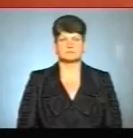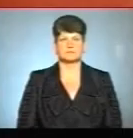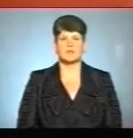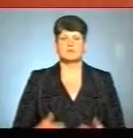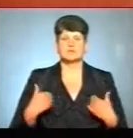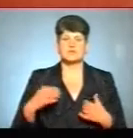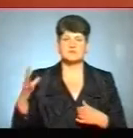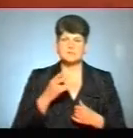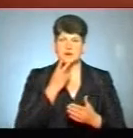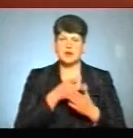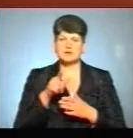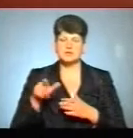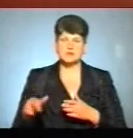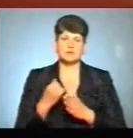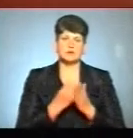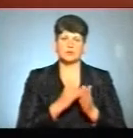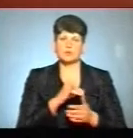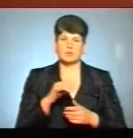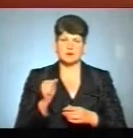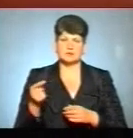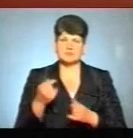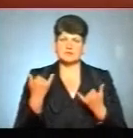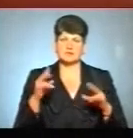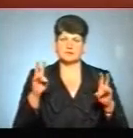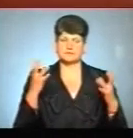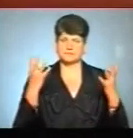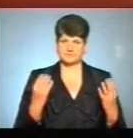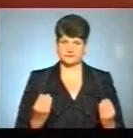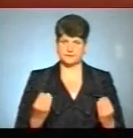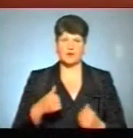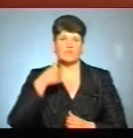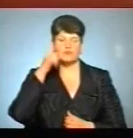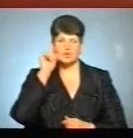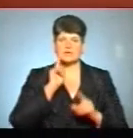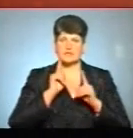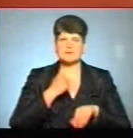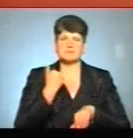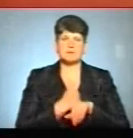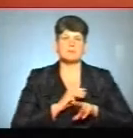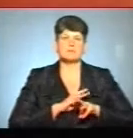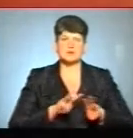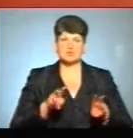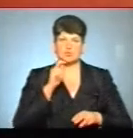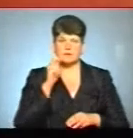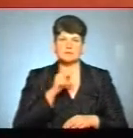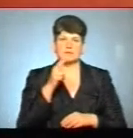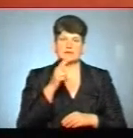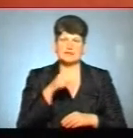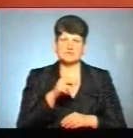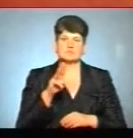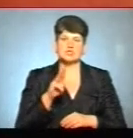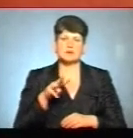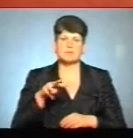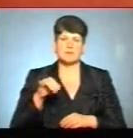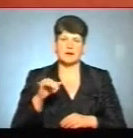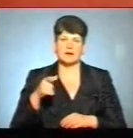Мої вітання усім глядачам телеканалу ЮА Тернопіль. В ефірі програма «Тема дня». Вчора на нараді з прем'єр-міністром України Денисом Шмигалем було